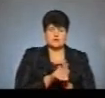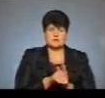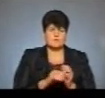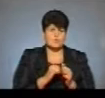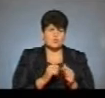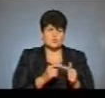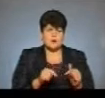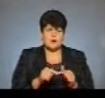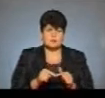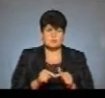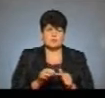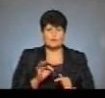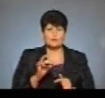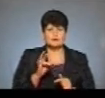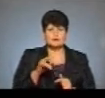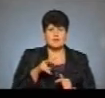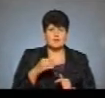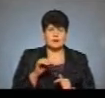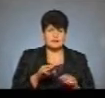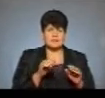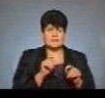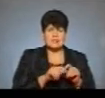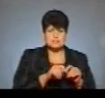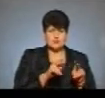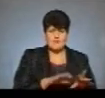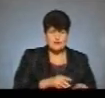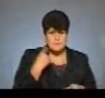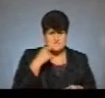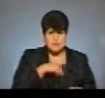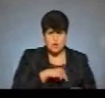наприклад, онлайн-тестування потрібно айтішник для психолога.